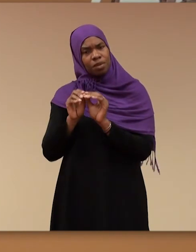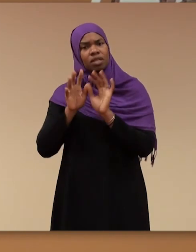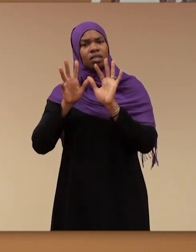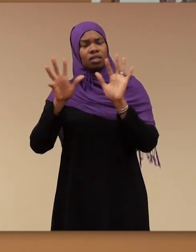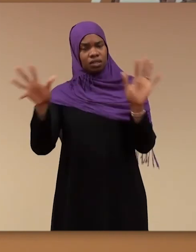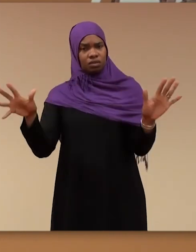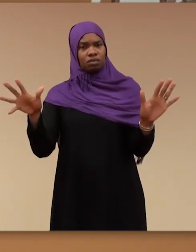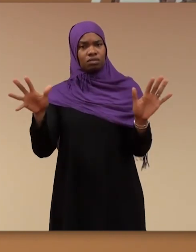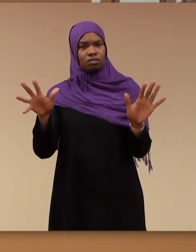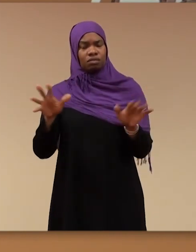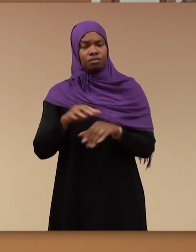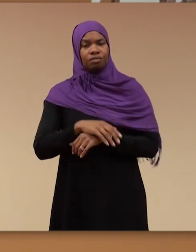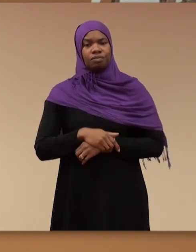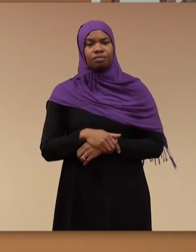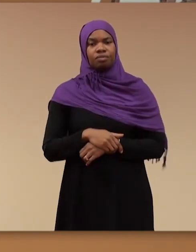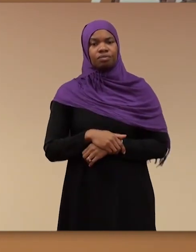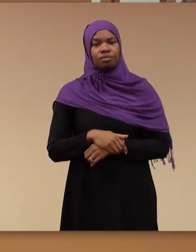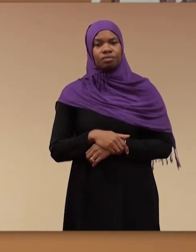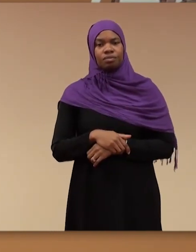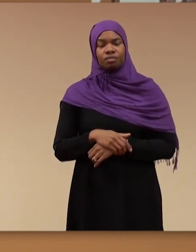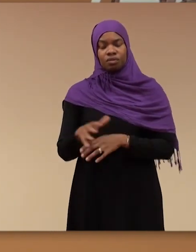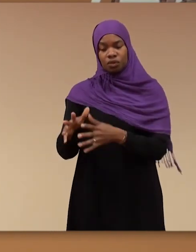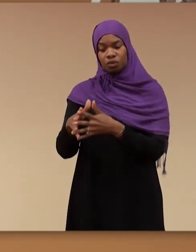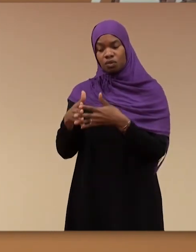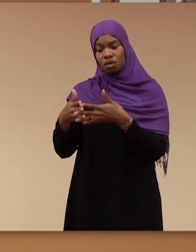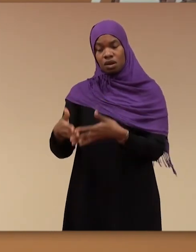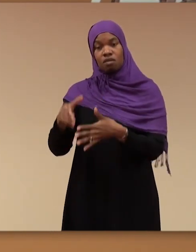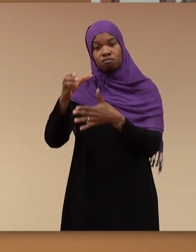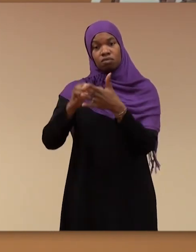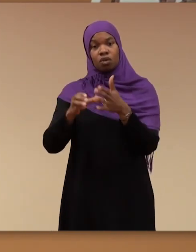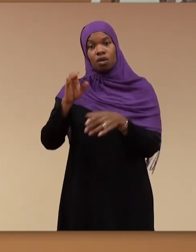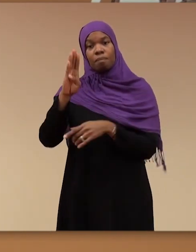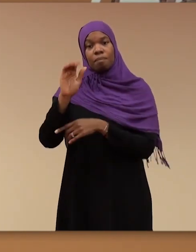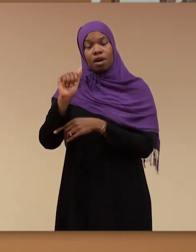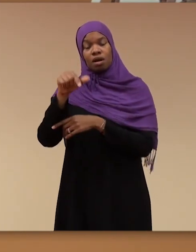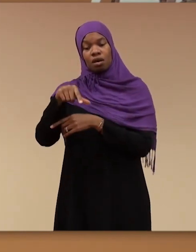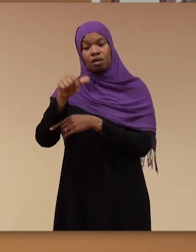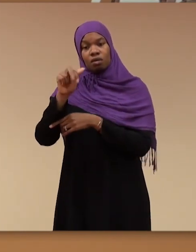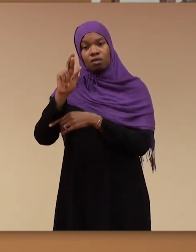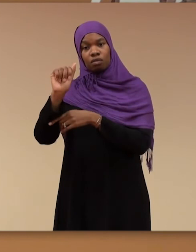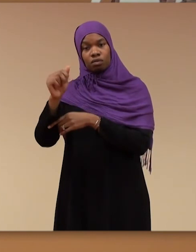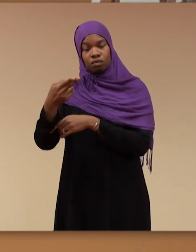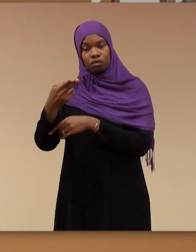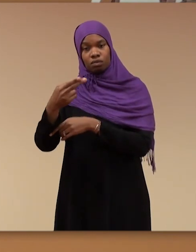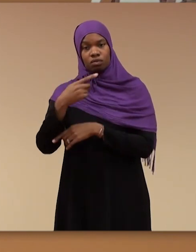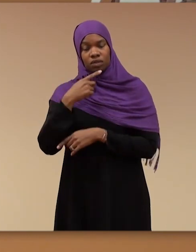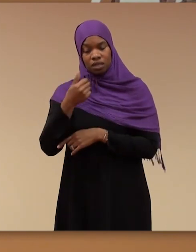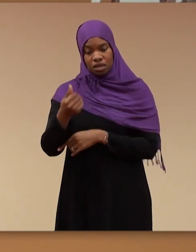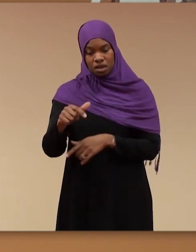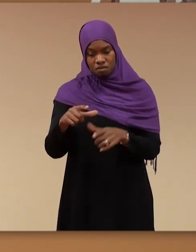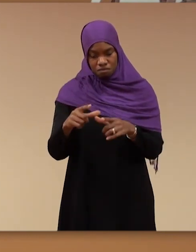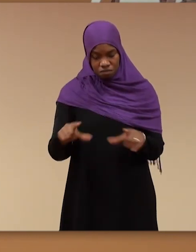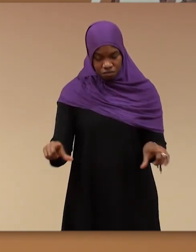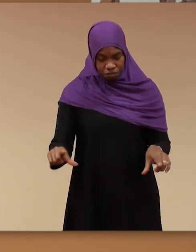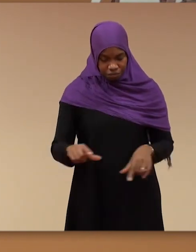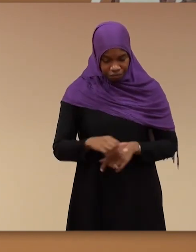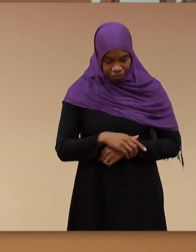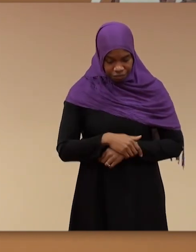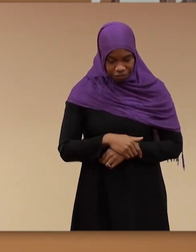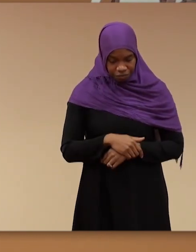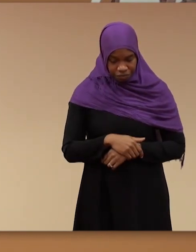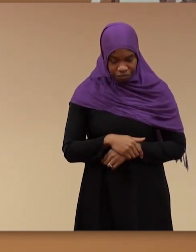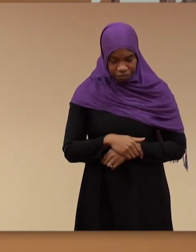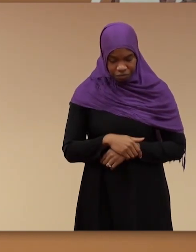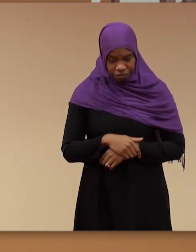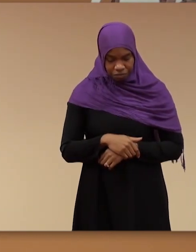In Surah Al-Baqarah we read, لا إكراه في الدين قد تبين الرشد من الغي. In another